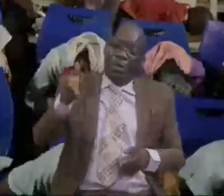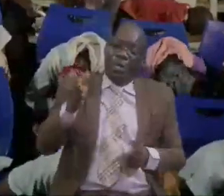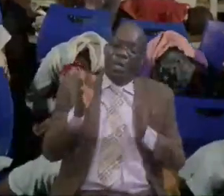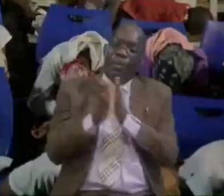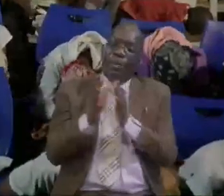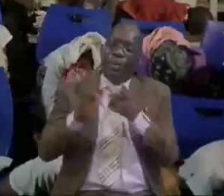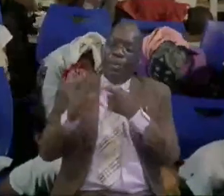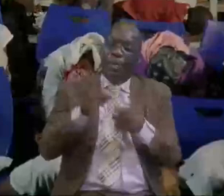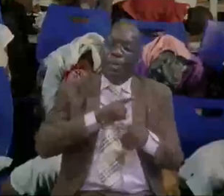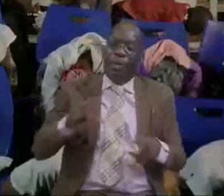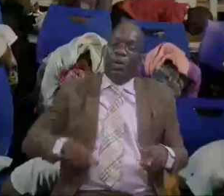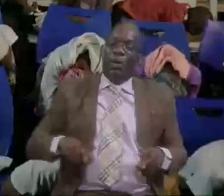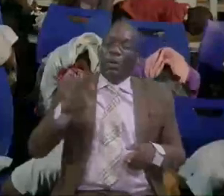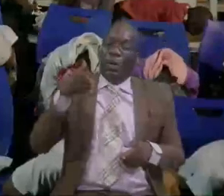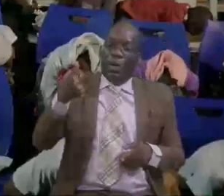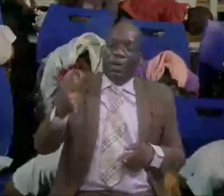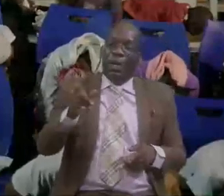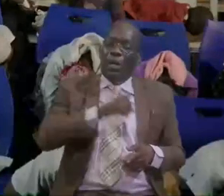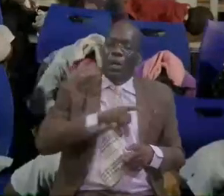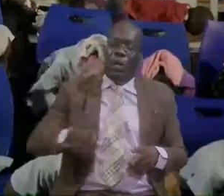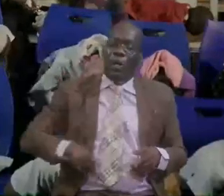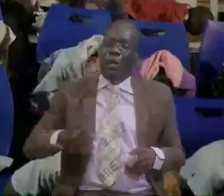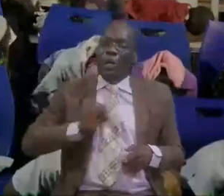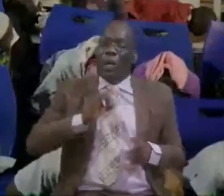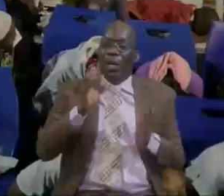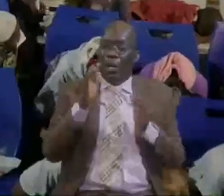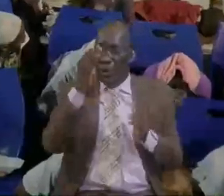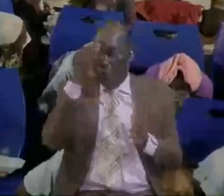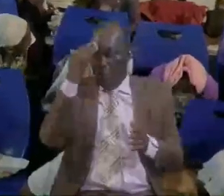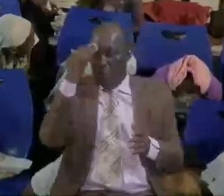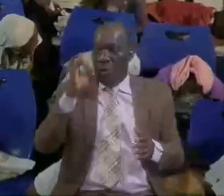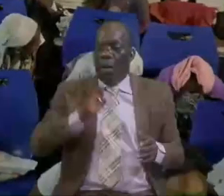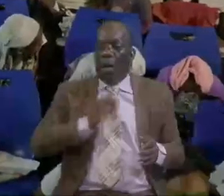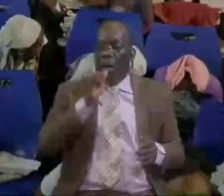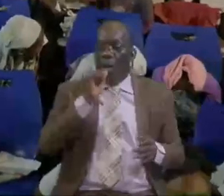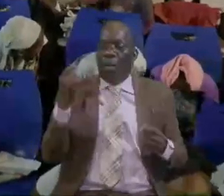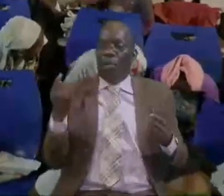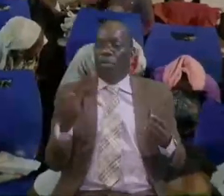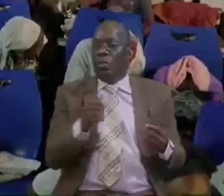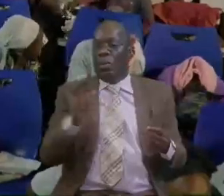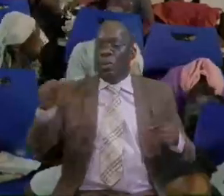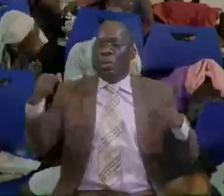Seigneur dans la prière. Dis, Seigneur, je sais que je suis un pécheur.